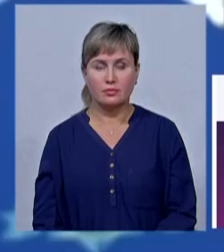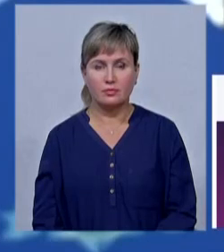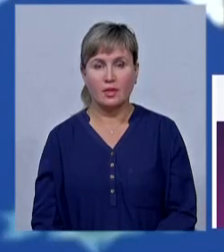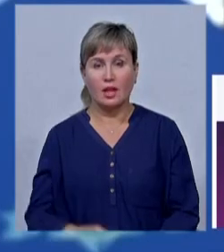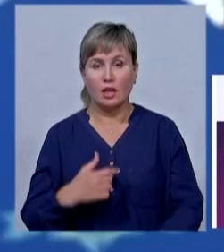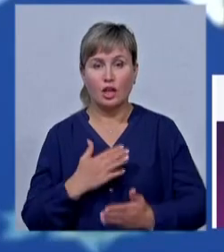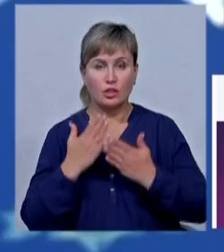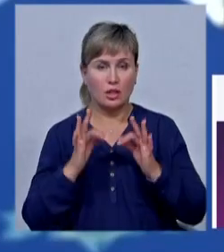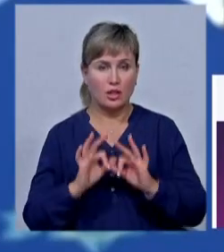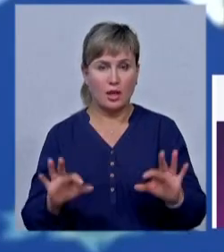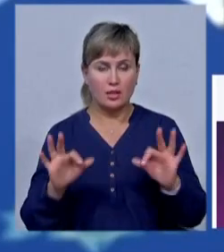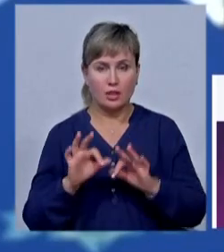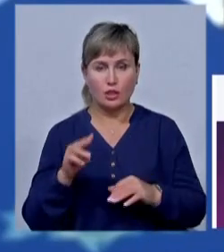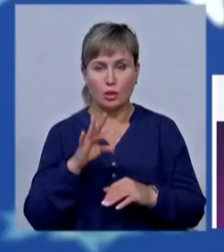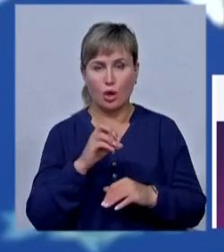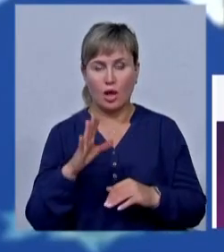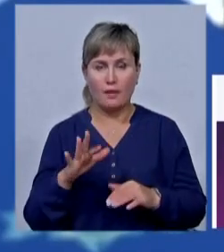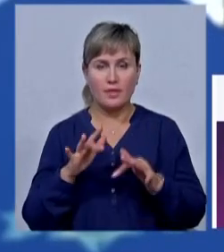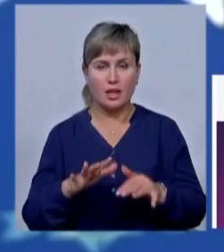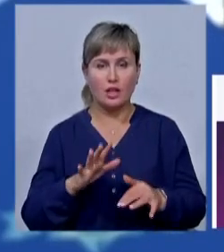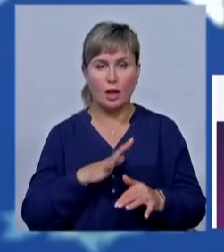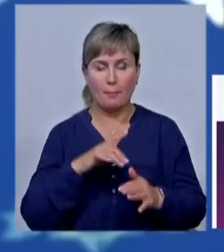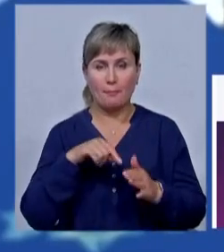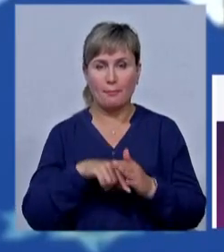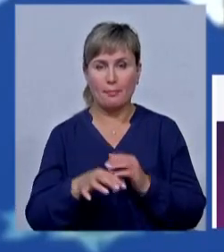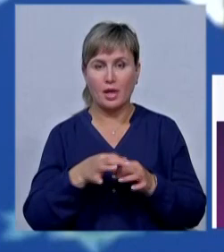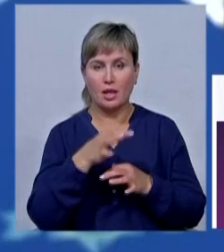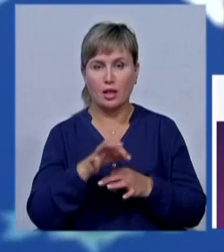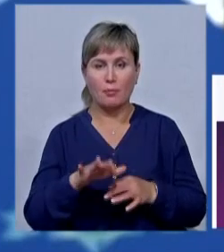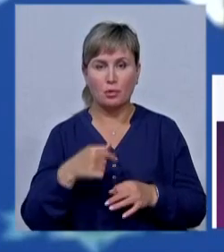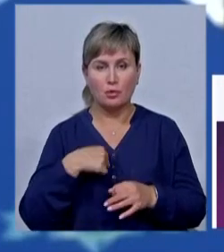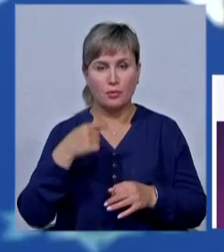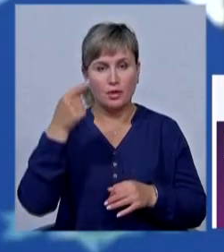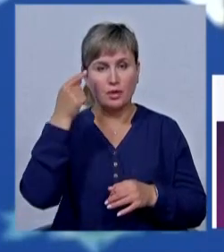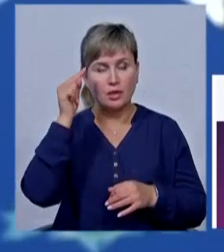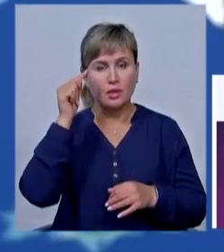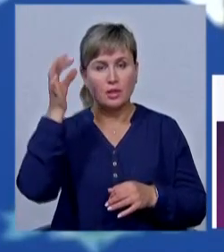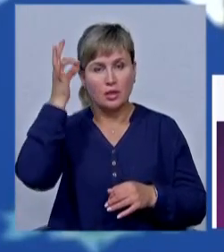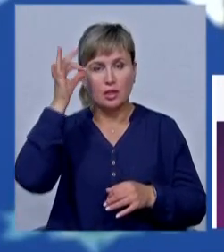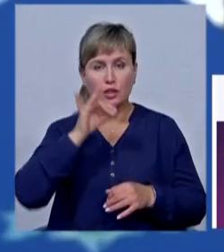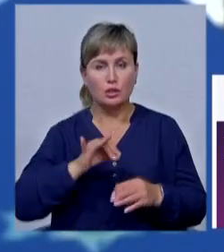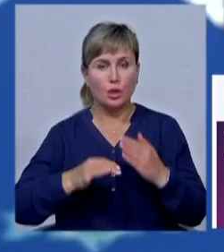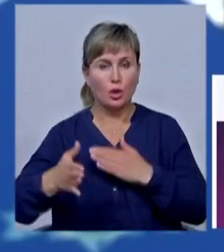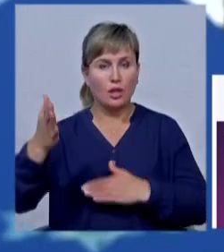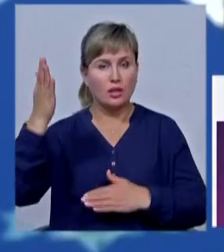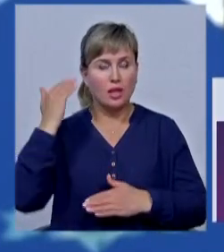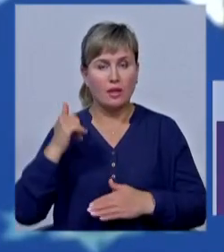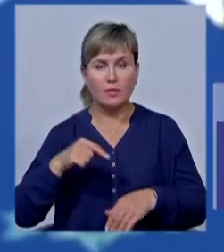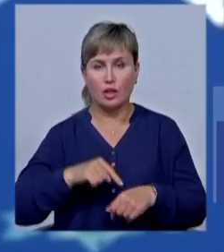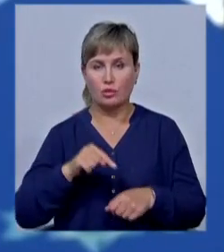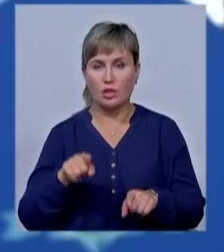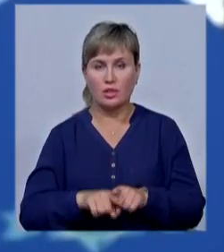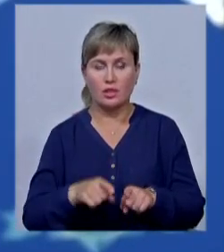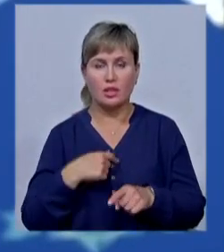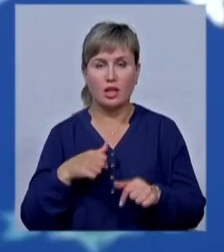Я читал рассказ Кемеля Токаева. Дело было в Сарбагане. Затем мне пришла в голову история десятилетней давности. Те же ощущения.